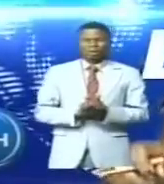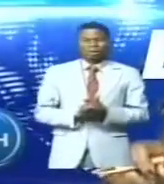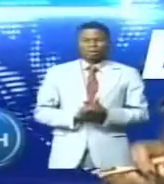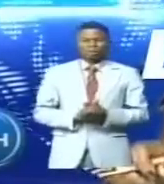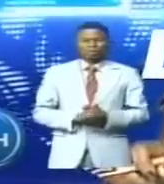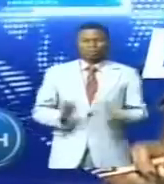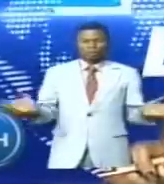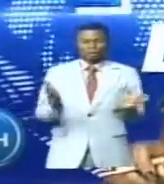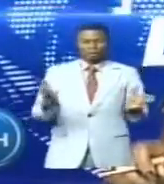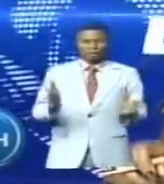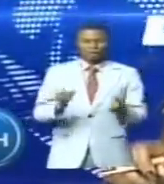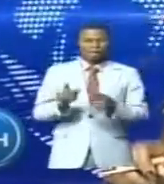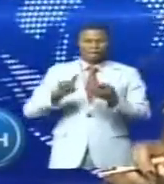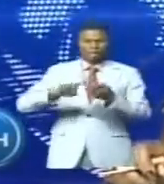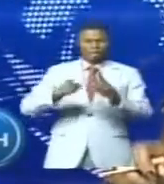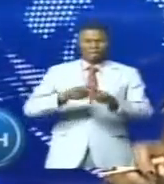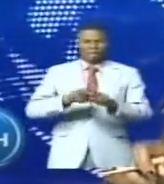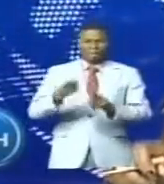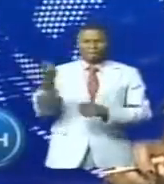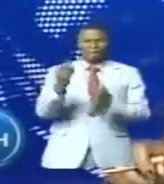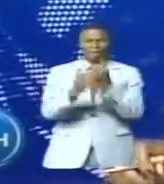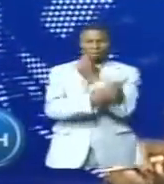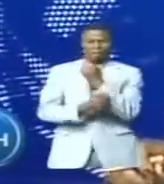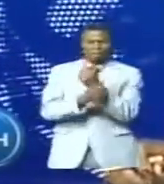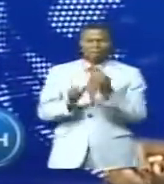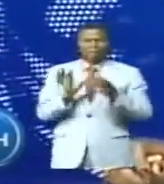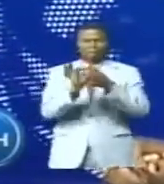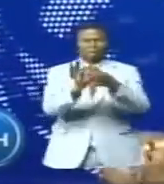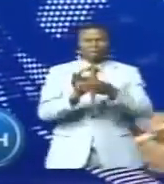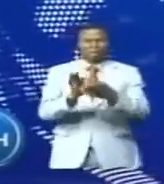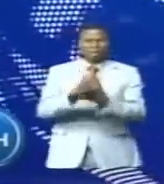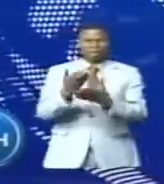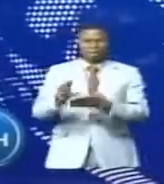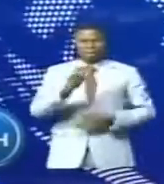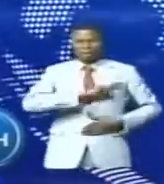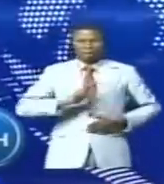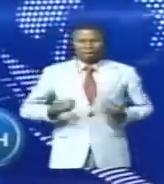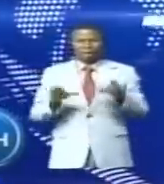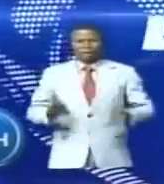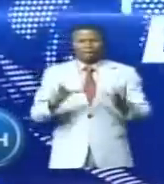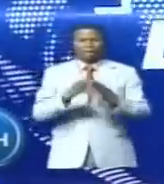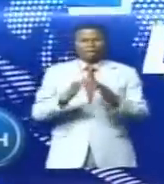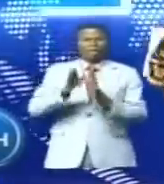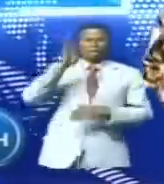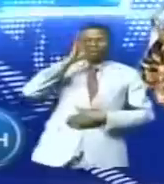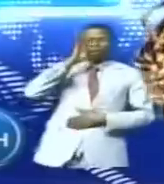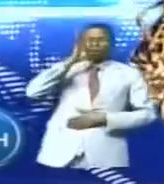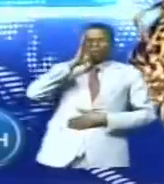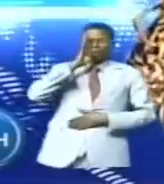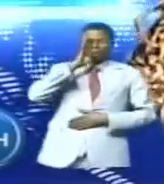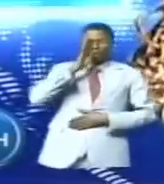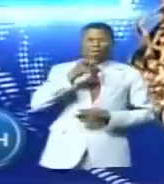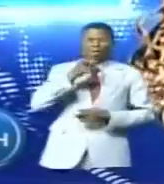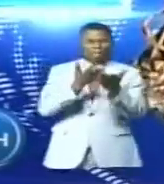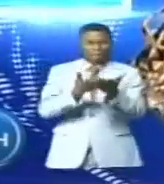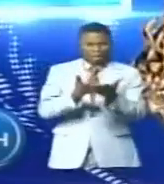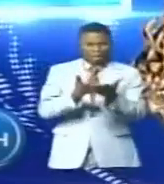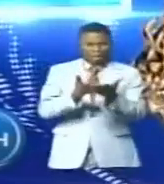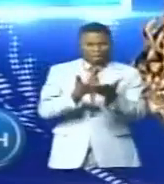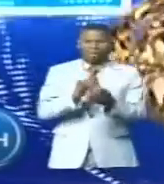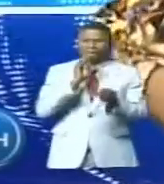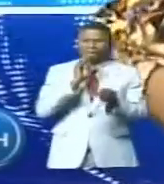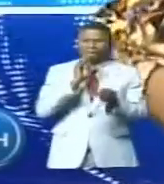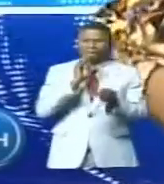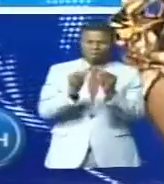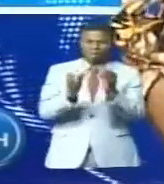Le renforcement des relations bilatérales de coopération entre la RDC et la Belgique, il en était question au cours des entretiens que